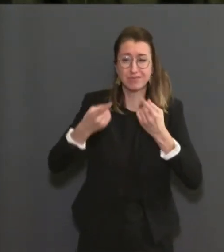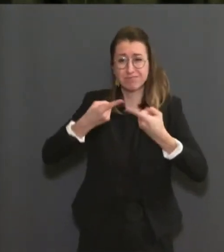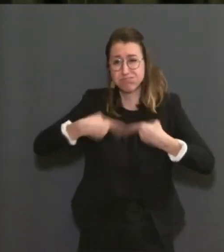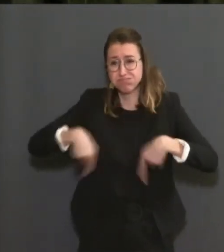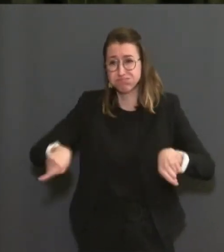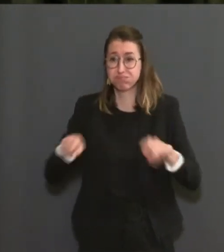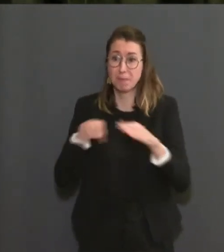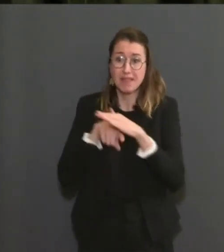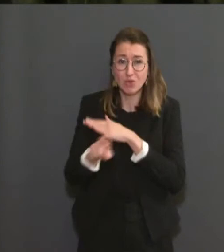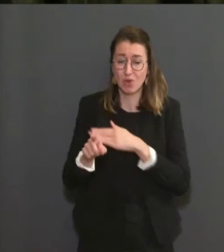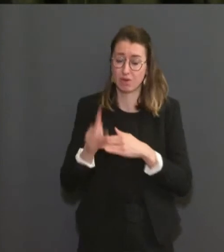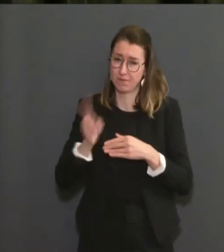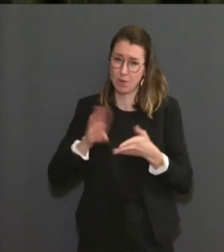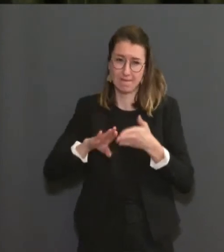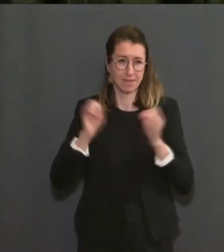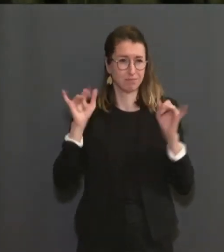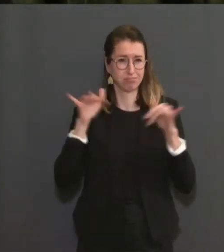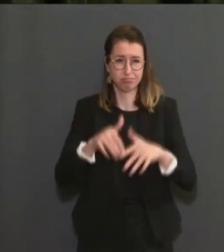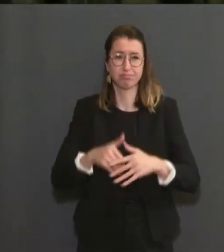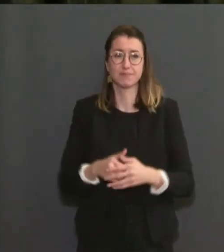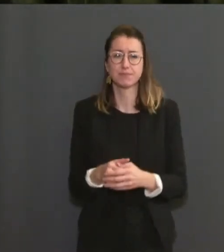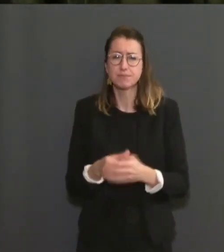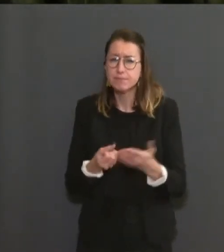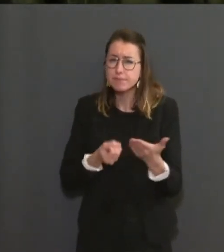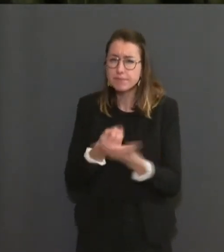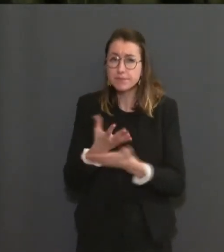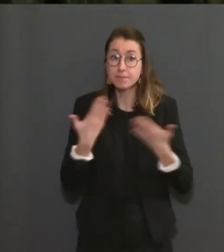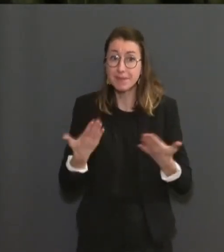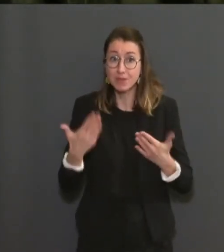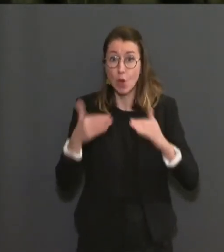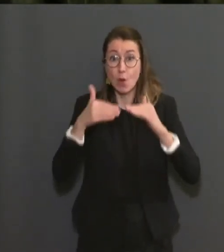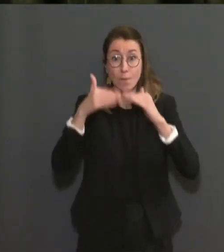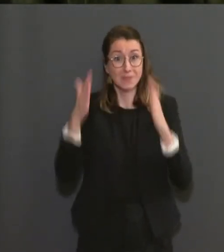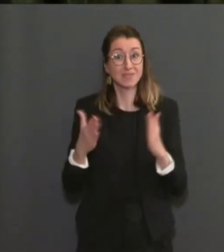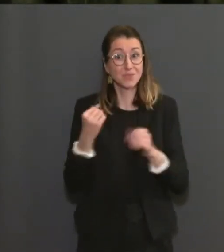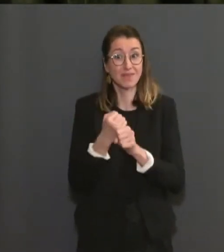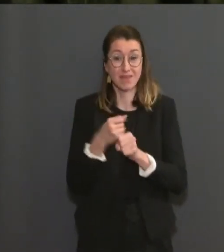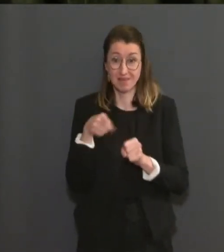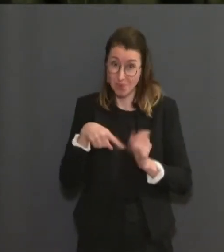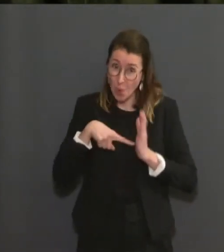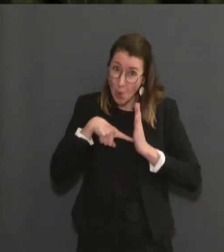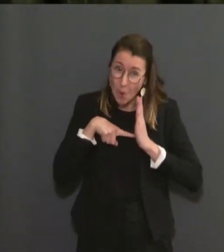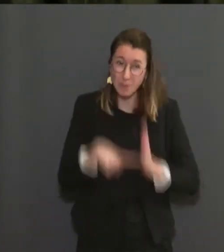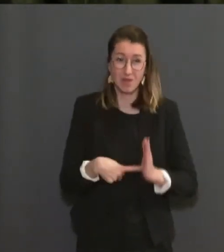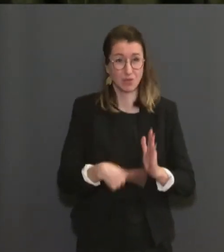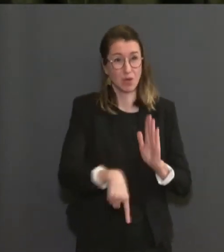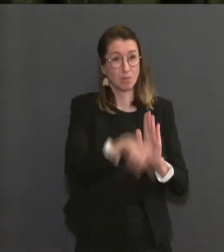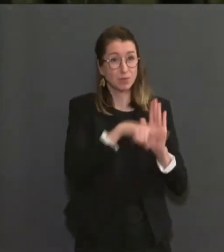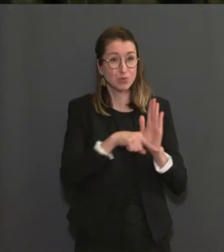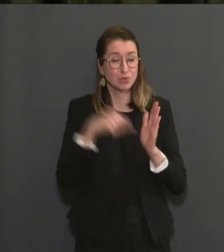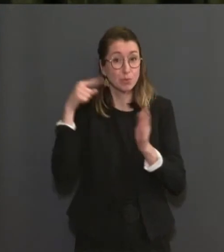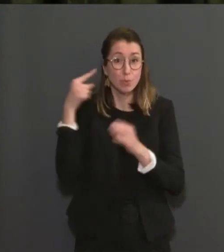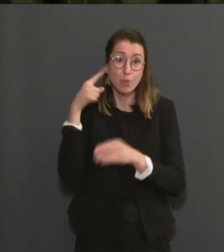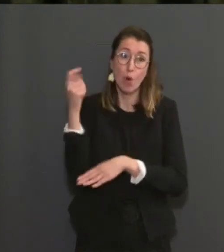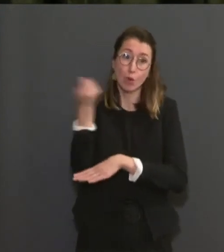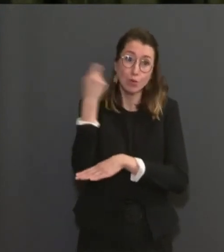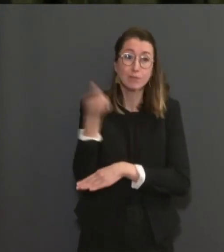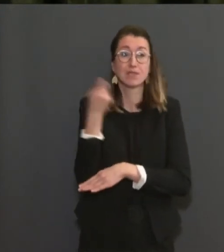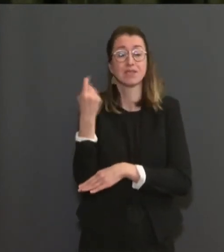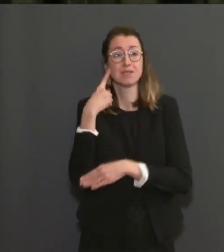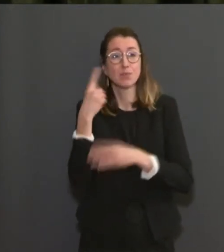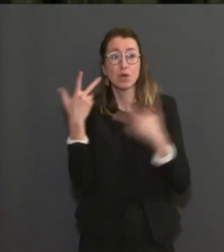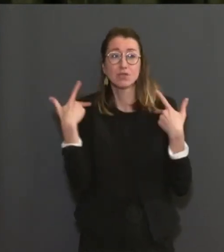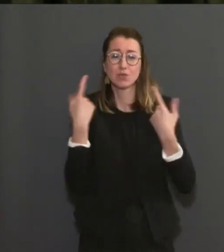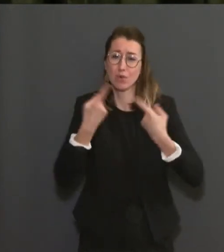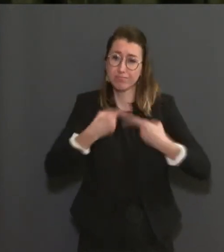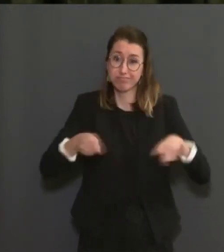dans toutes les entreprises, associations et services pour tous les membres du personnel, sauf bien sûr si cela s'avère impossible en raison